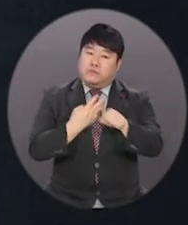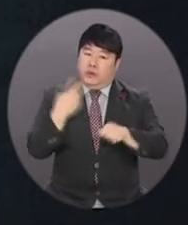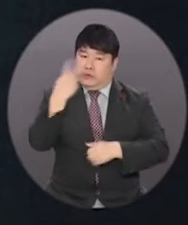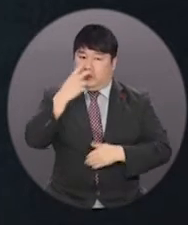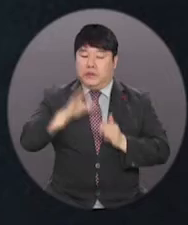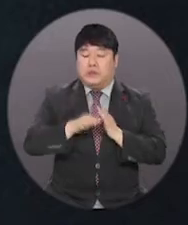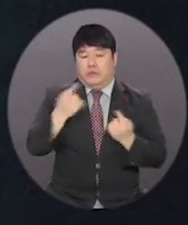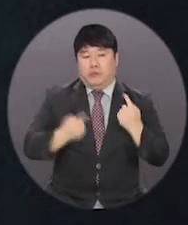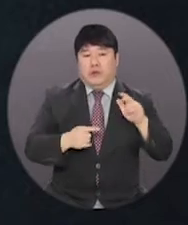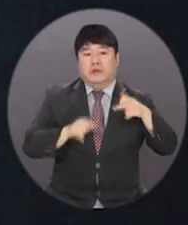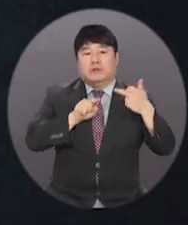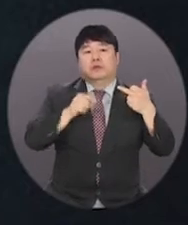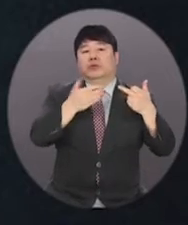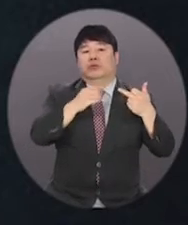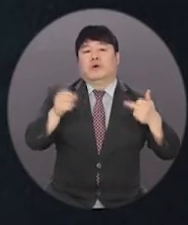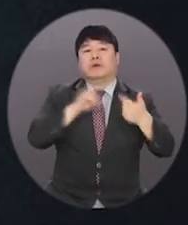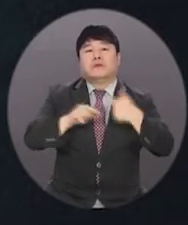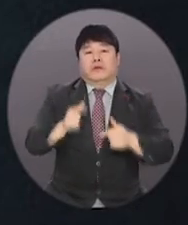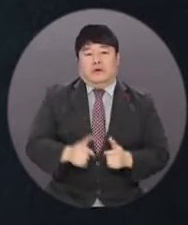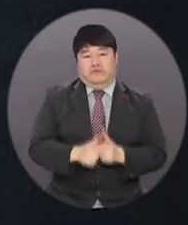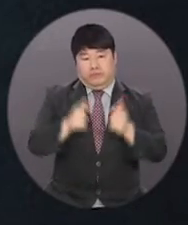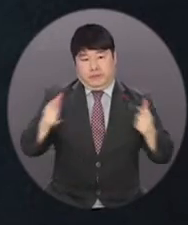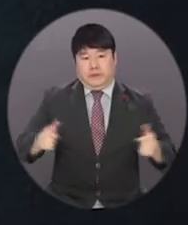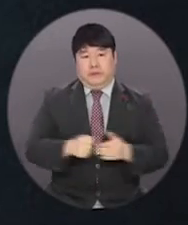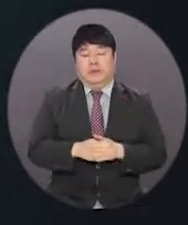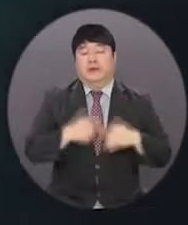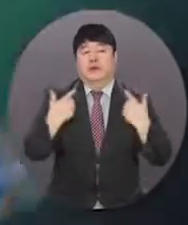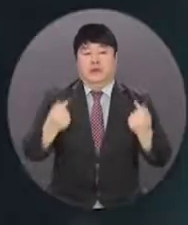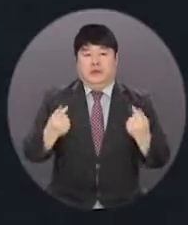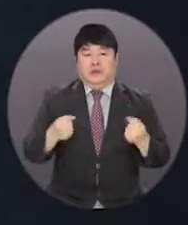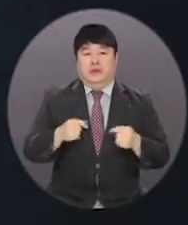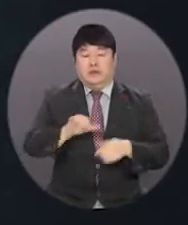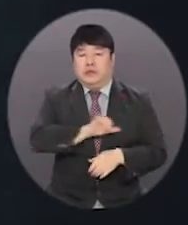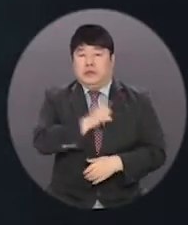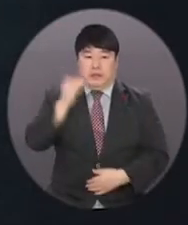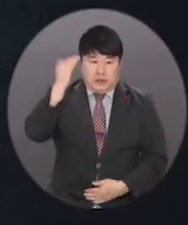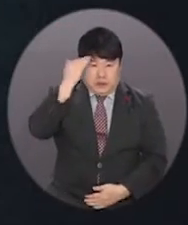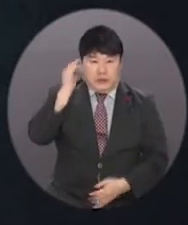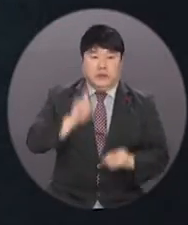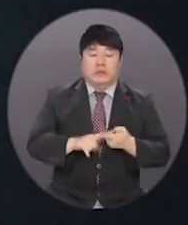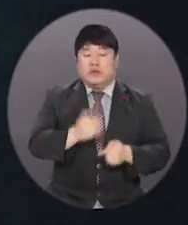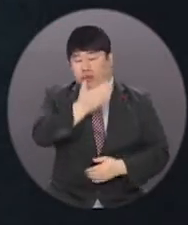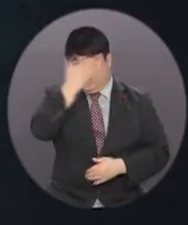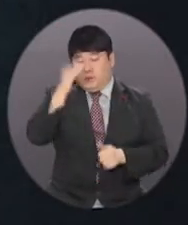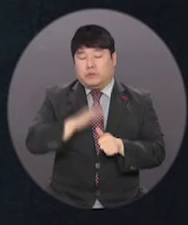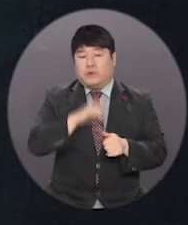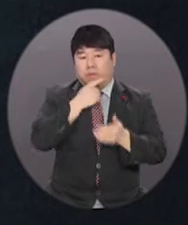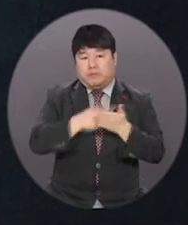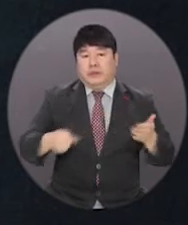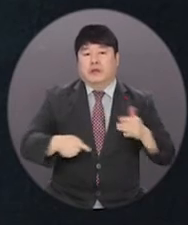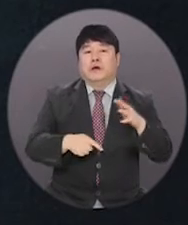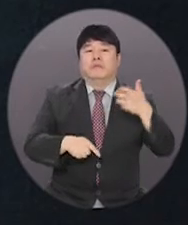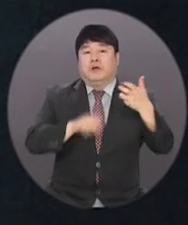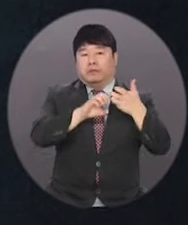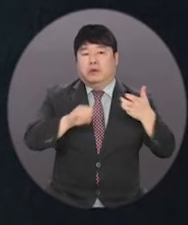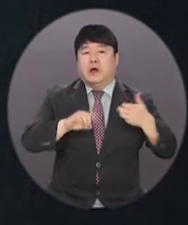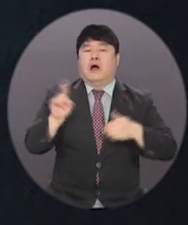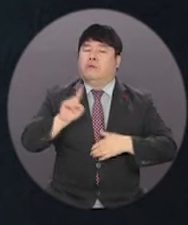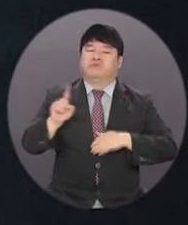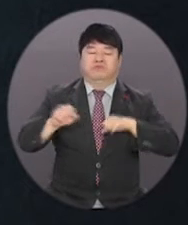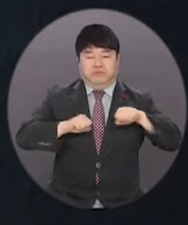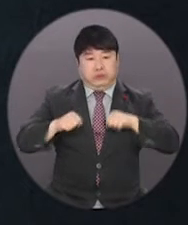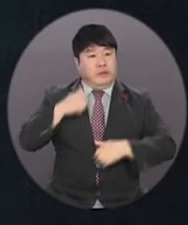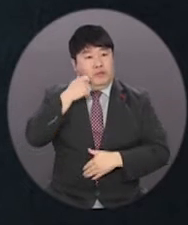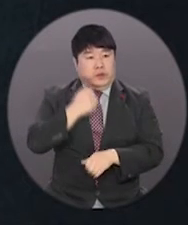때보다 17.9%포인트나 늘었습니다. 이 같은 인권 침해에 대해 청소년 피해자들은 80% 이상 아무런 대응을